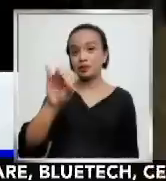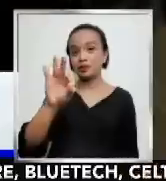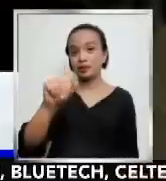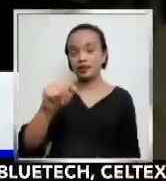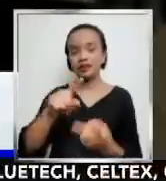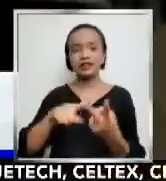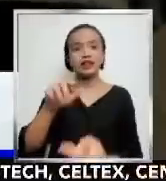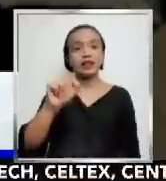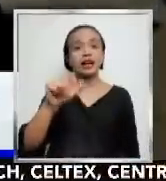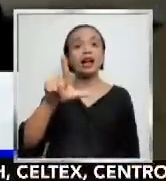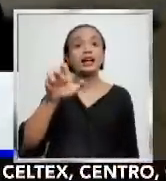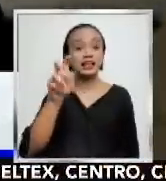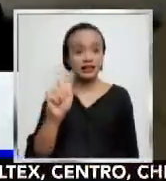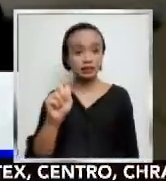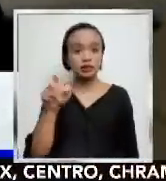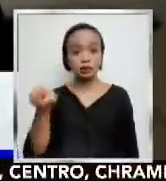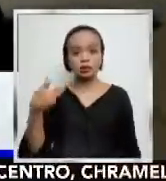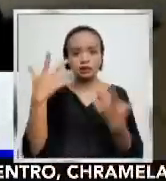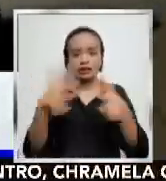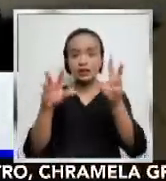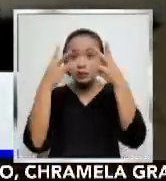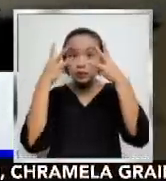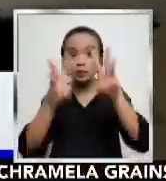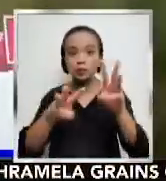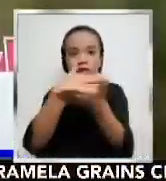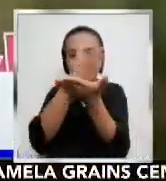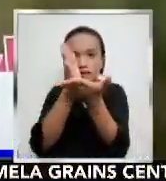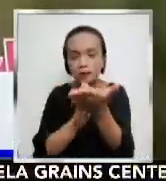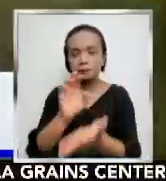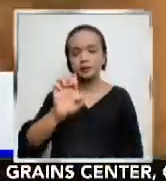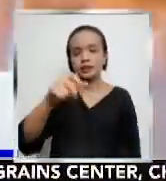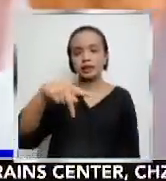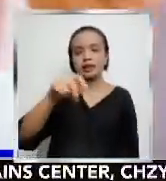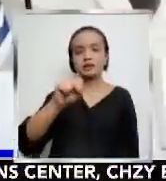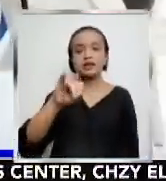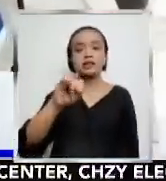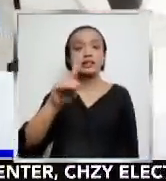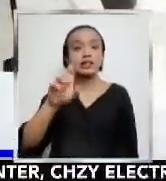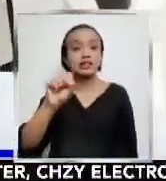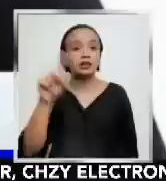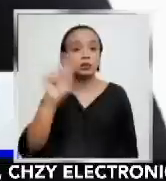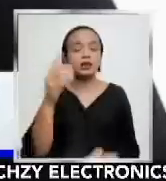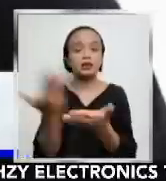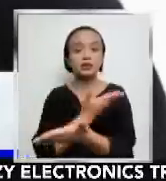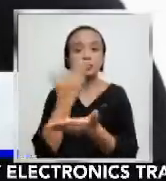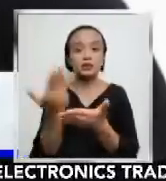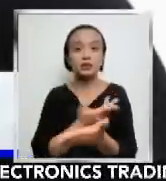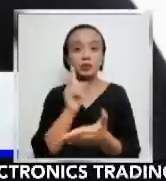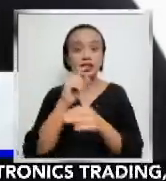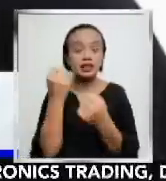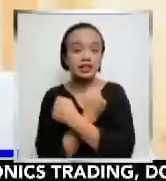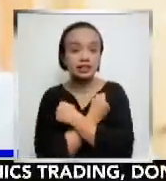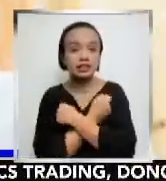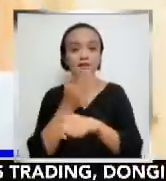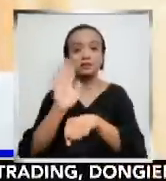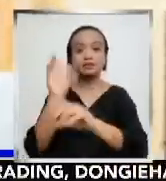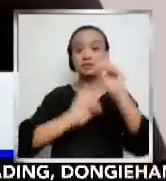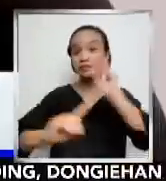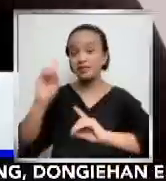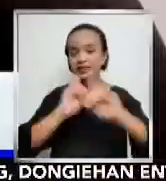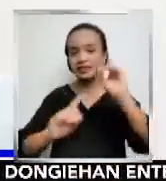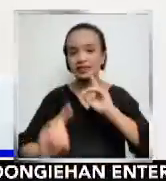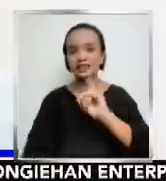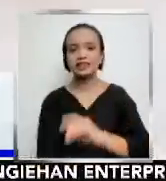Ansay nang mapanood na ang ilang episode ng bagong romantic series nilang Love Is Caught in